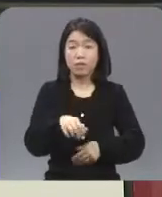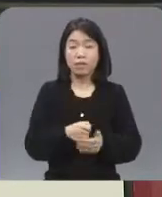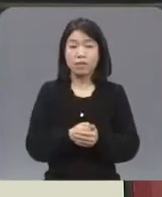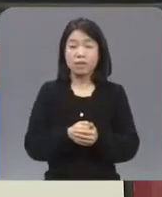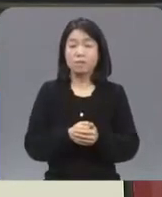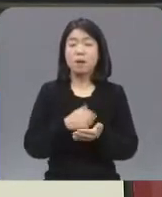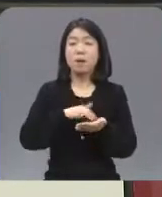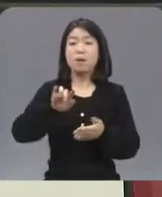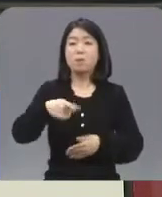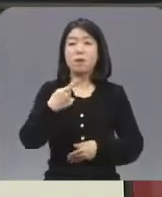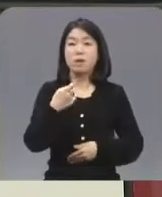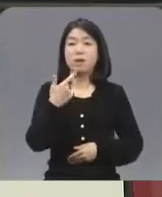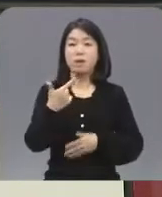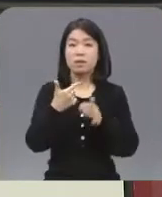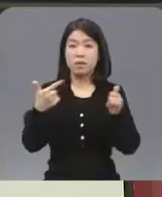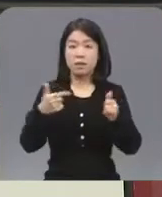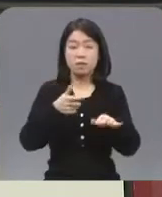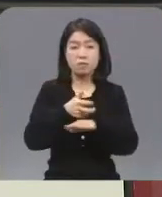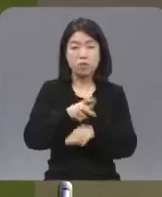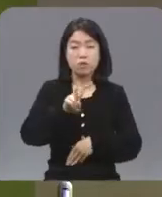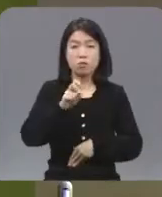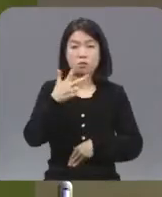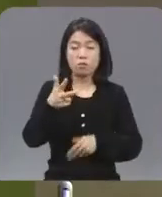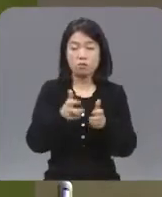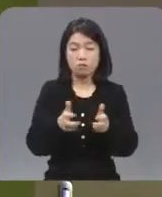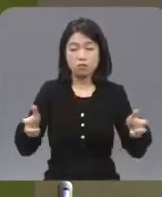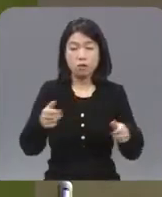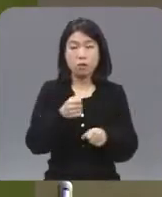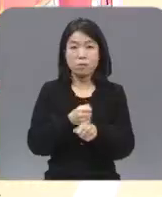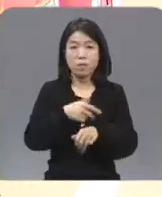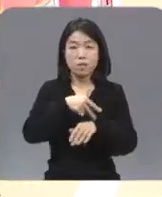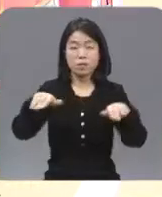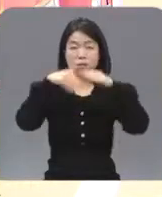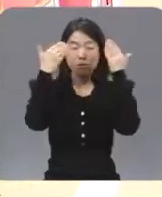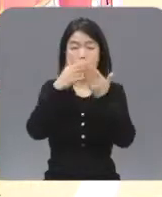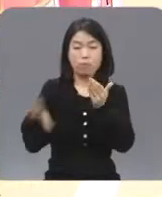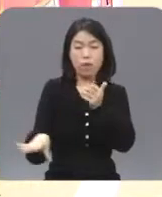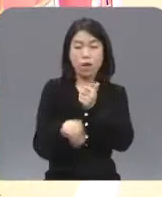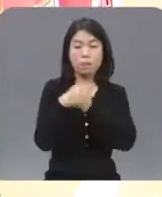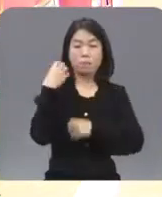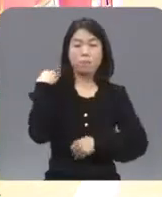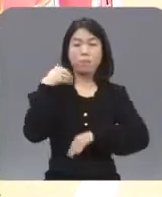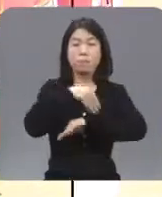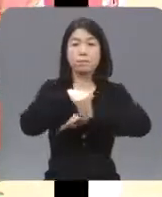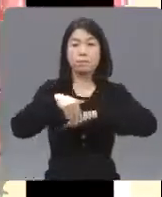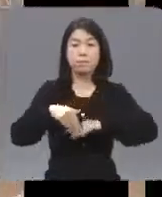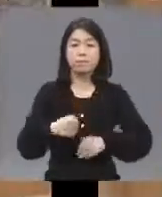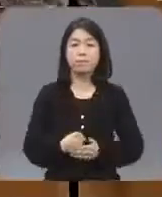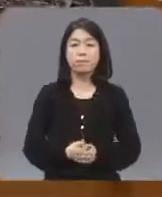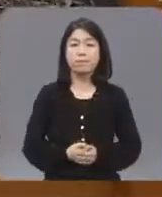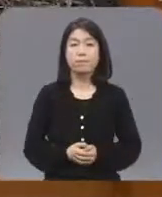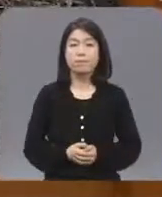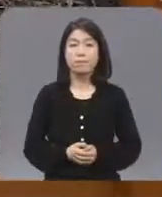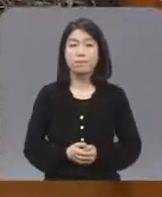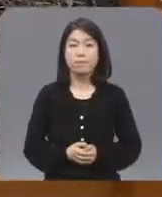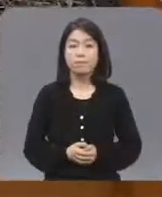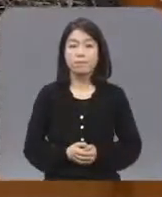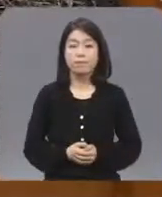소방인력 116명과 차량 27대가 배치돼 진도 모든 지역을 관할할 예정입니다.